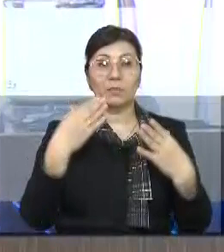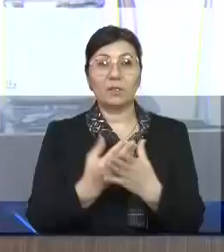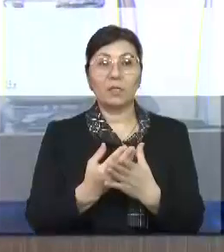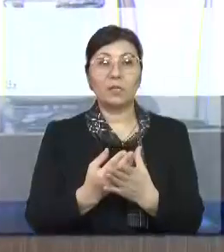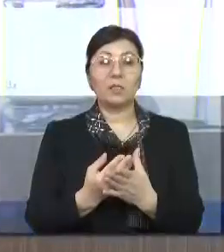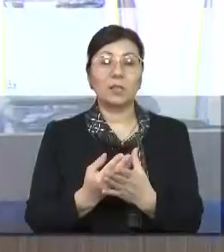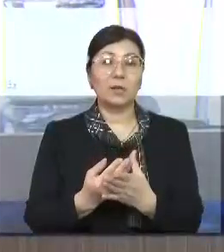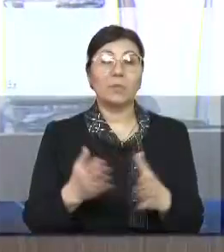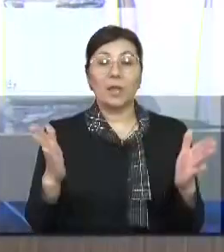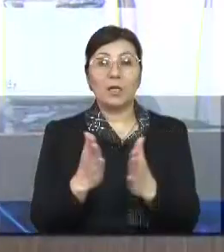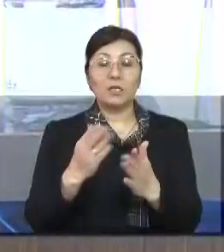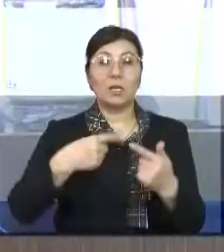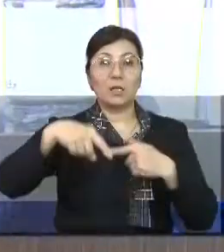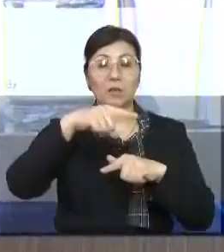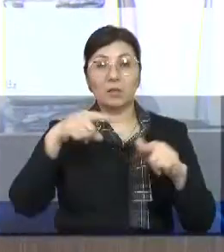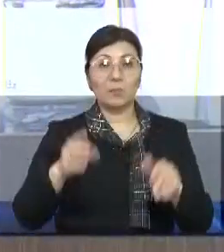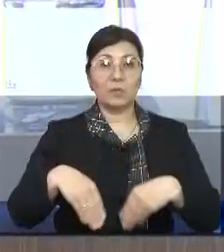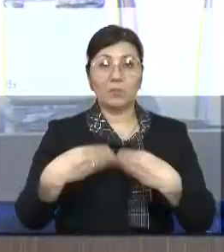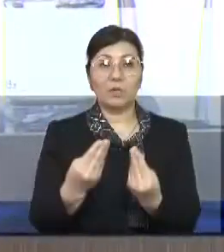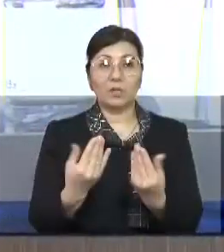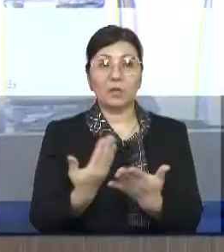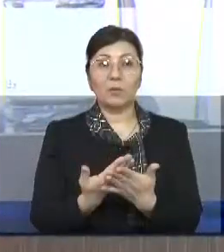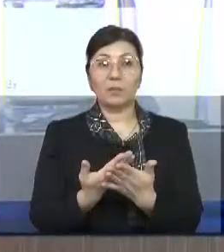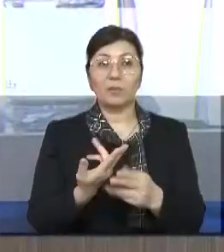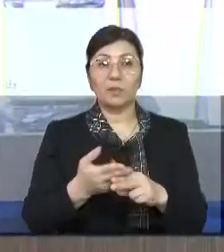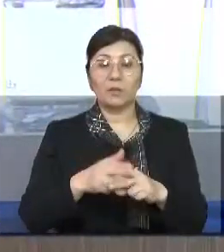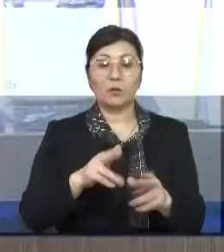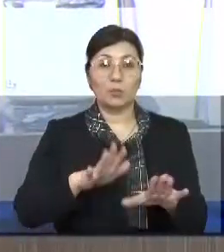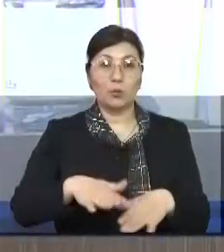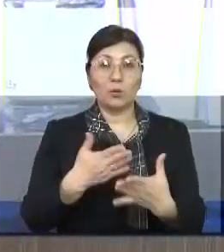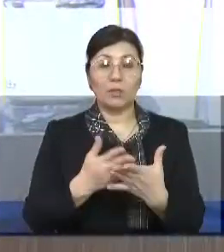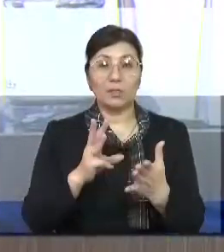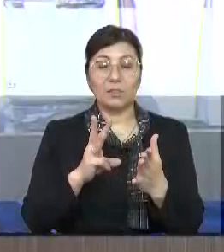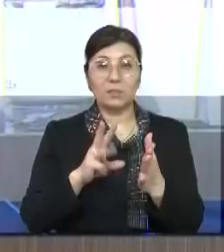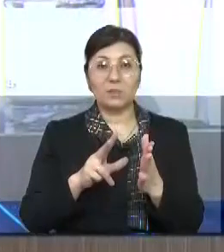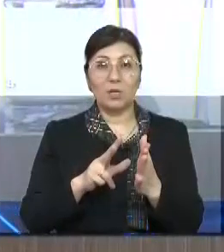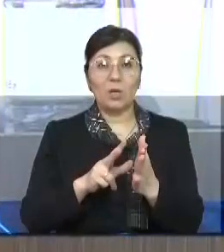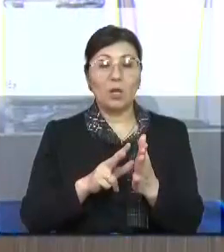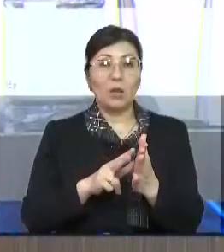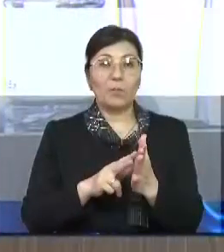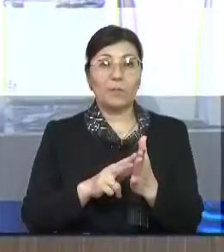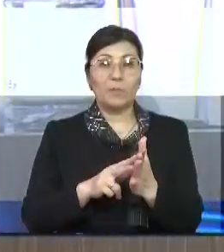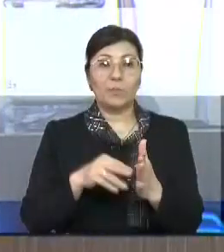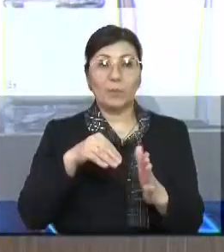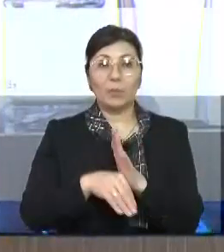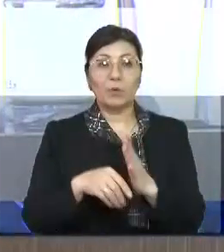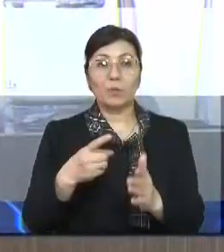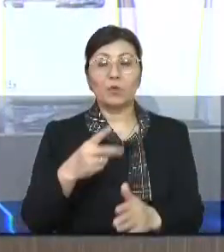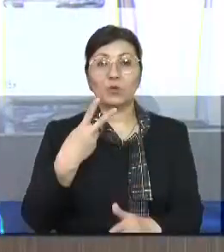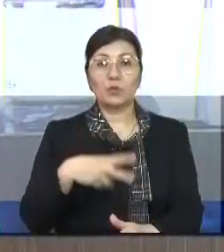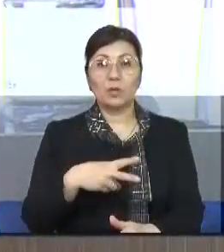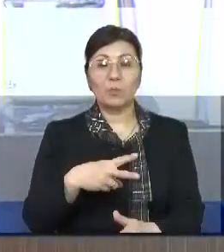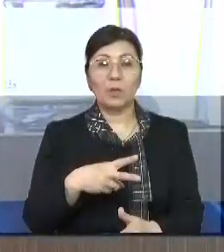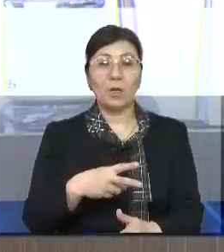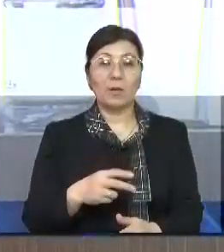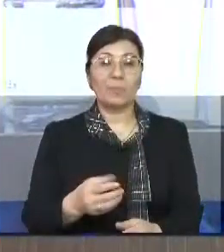шағын бизнестің өзге түрлеріне де берілді. Бүгінгі 4,1 миллиард теңгеге 724 жобаға несие берілген. Оның ішінде 120